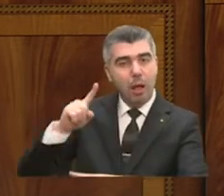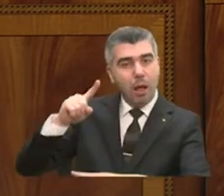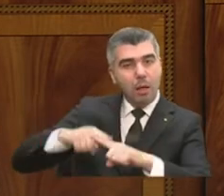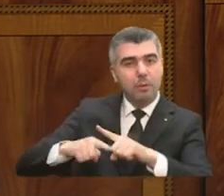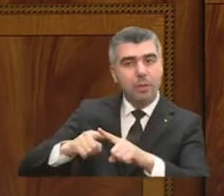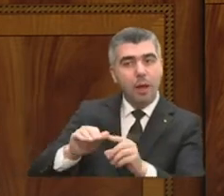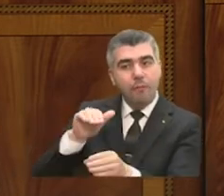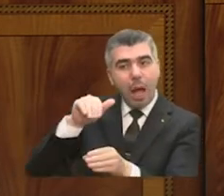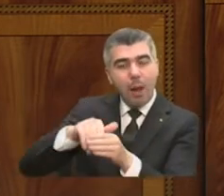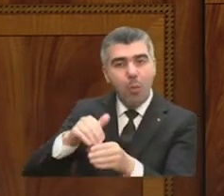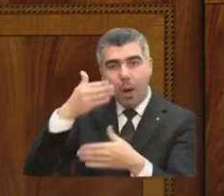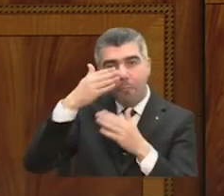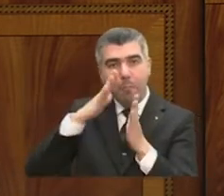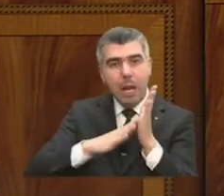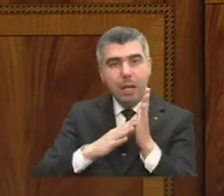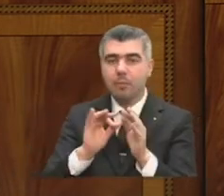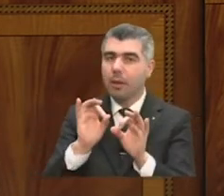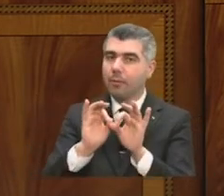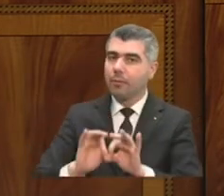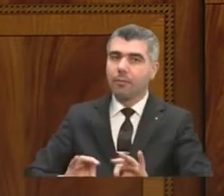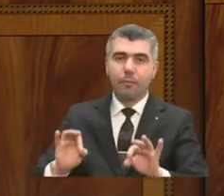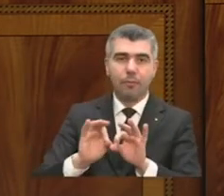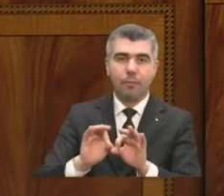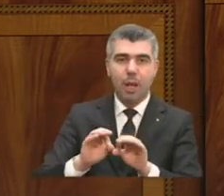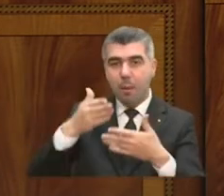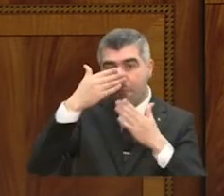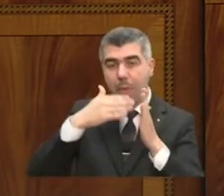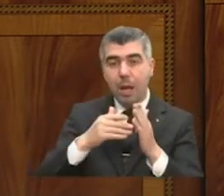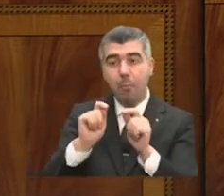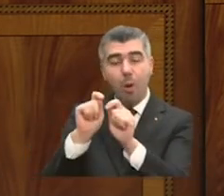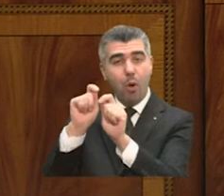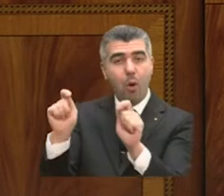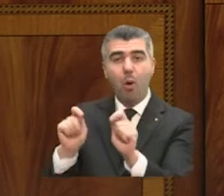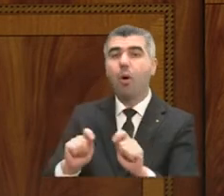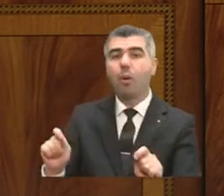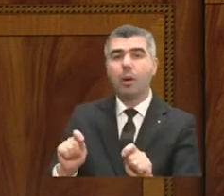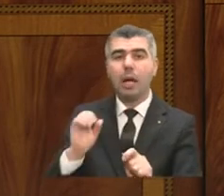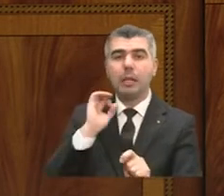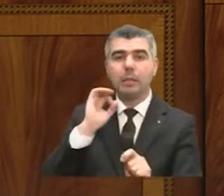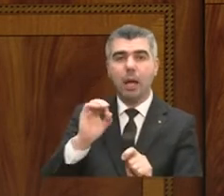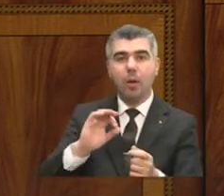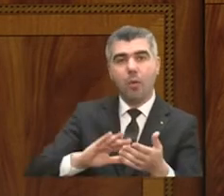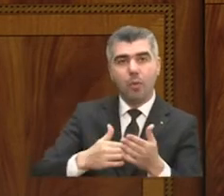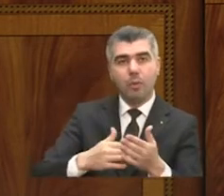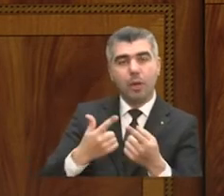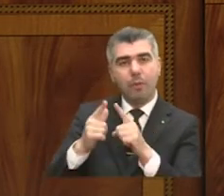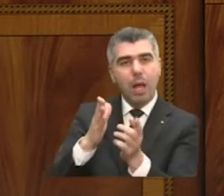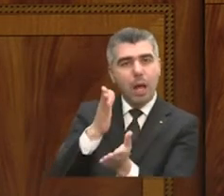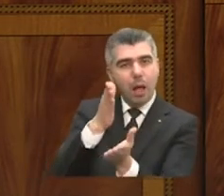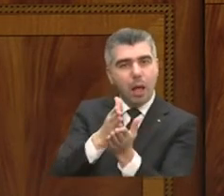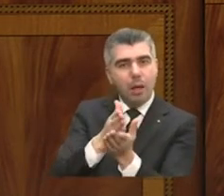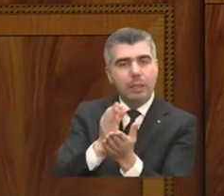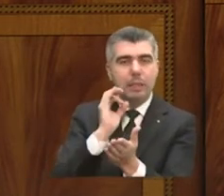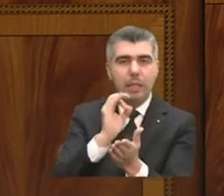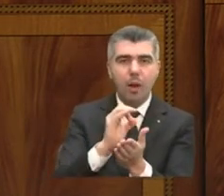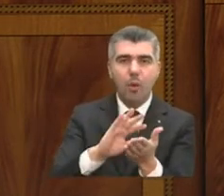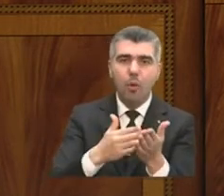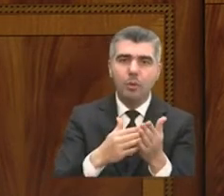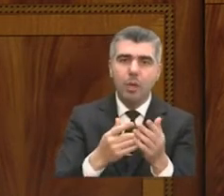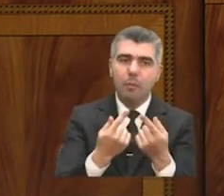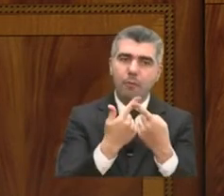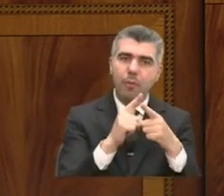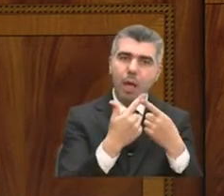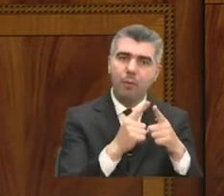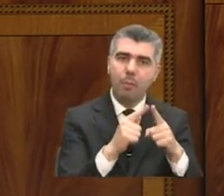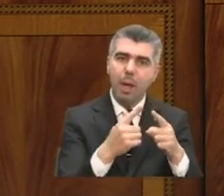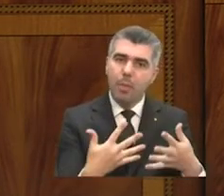notre partenariat. Le Maroc est un pays indépendant, souverain,